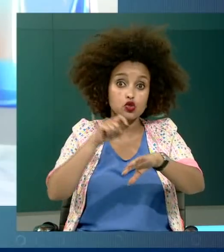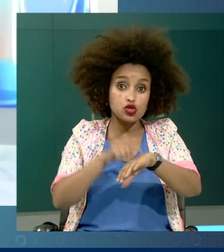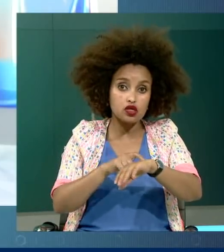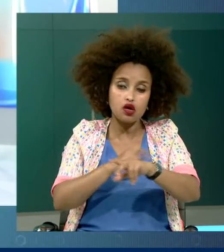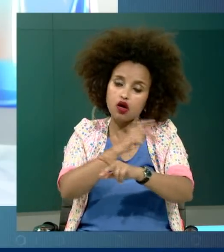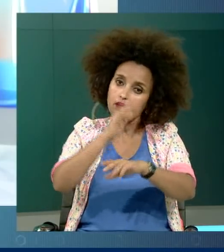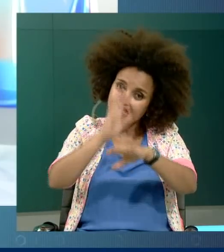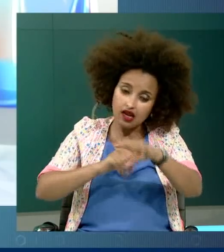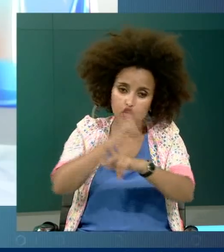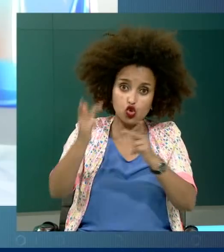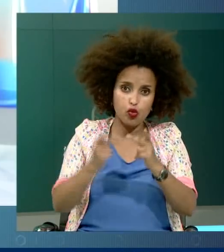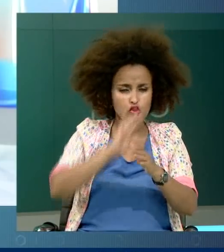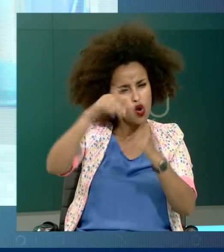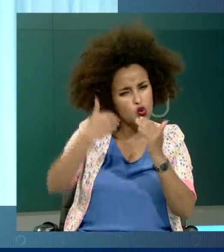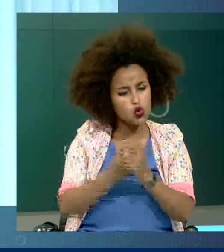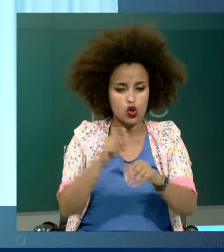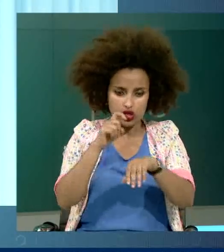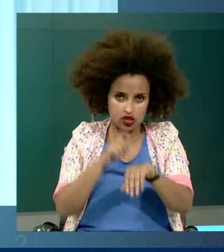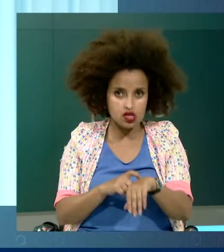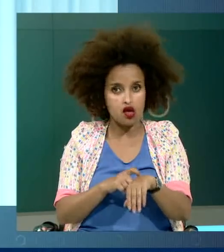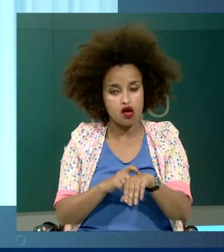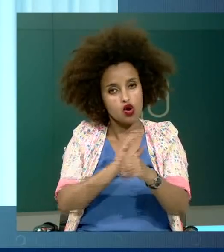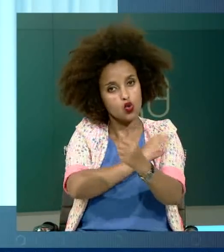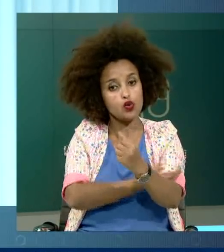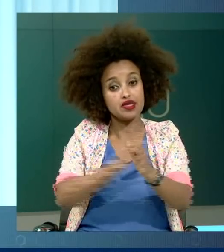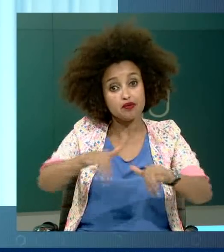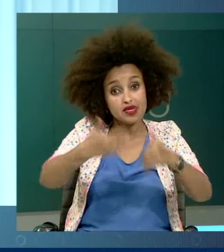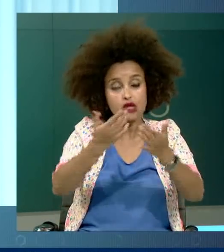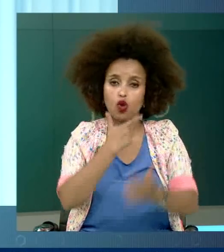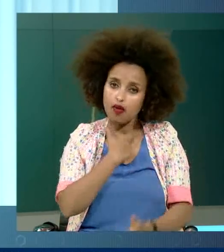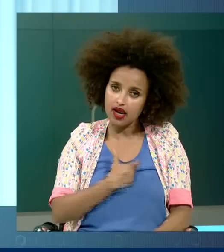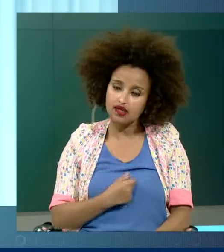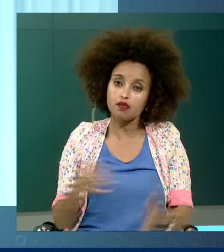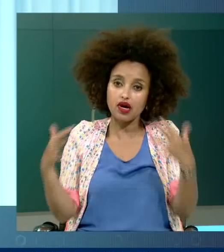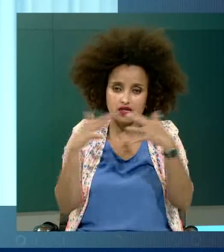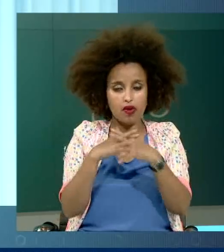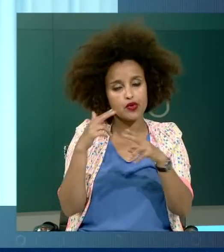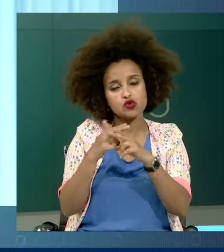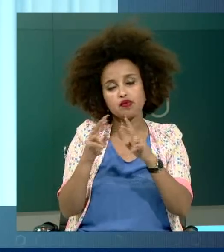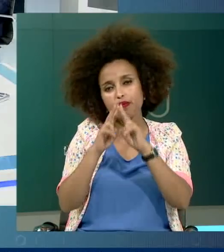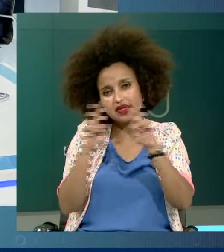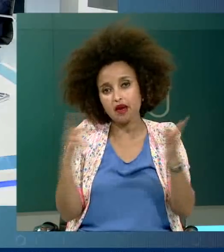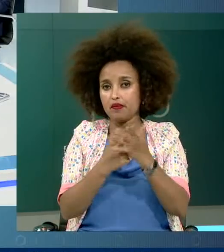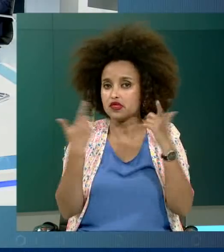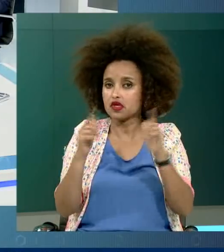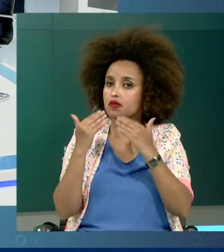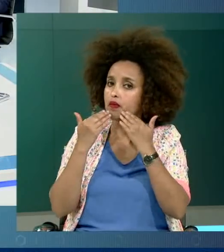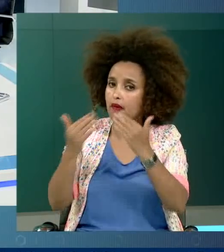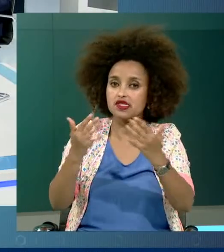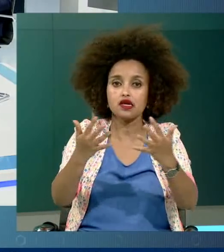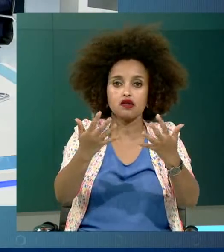ቦታ ሁሉ ጊዜያቸውን ጉልበታቸውን እውቀታቸውን እየሰጡ ያሉ አባላቶቻችንን ግን በአስተባባሪዎች ስም በጣም በዚህ አጋጣሚ ማመስገን